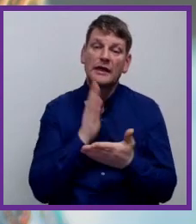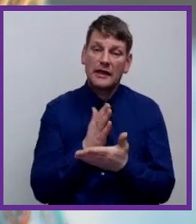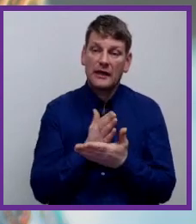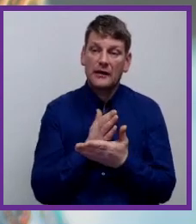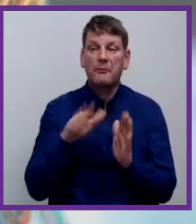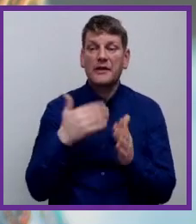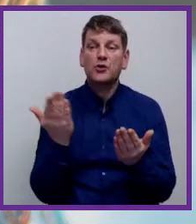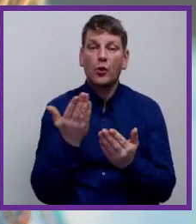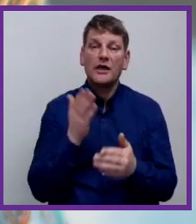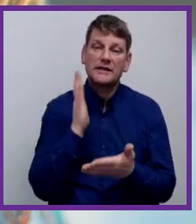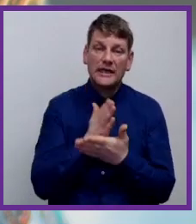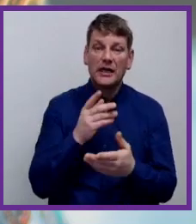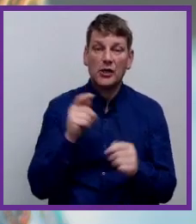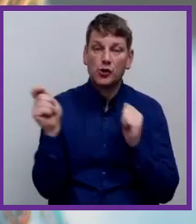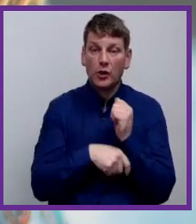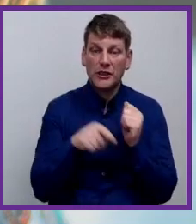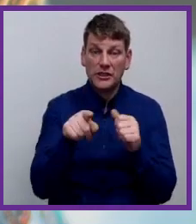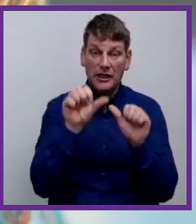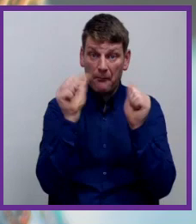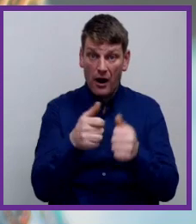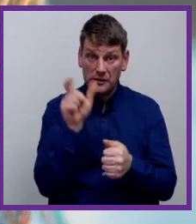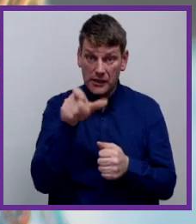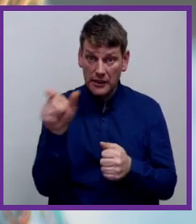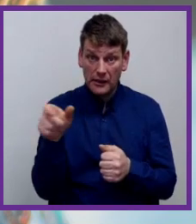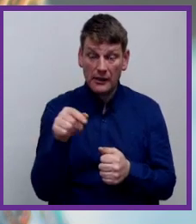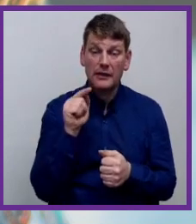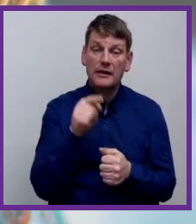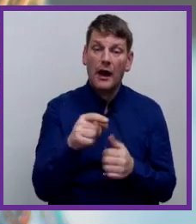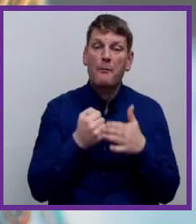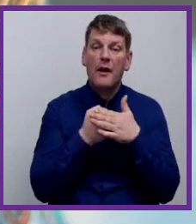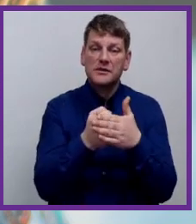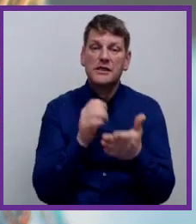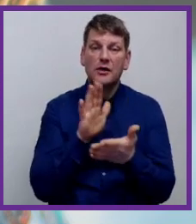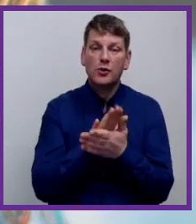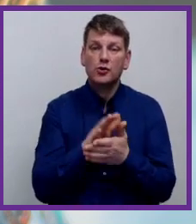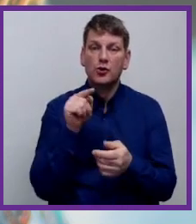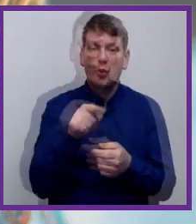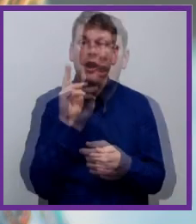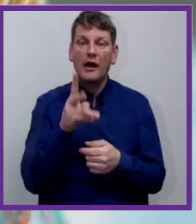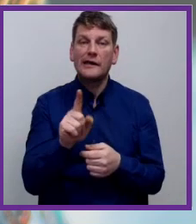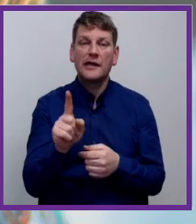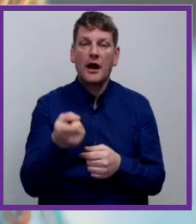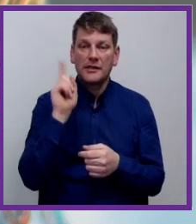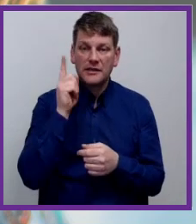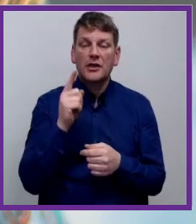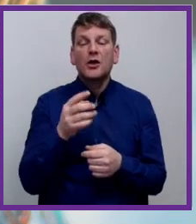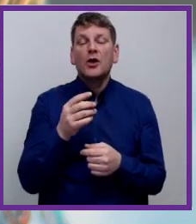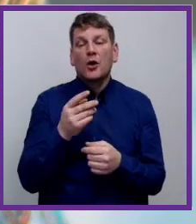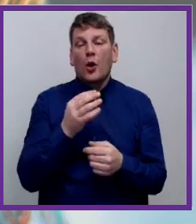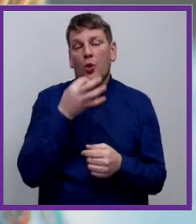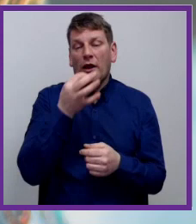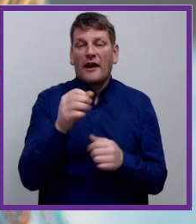pēc kuras tika sodīts šie mākslinieki, tā balstījās uz to, ka ir aizliegta noteikti veidi